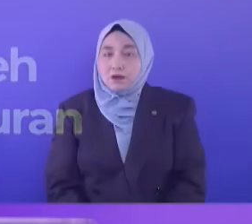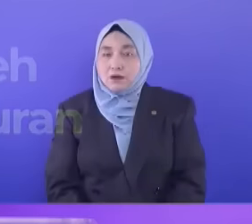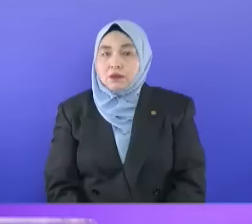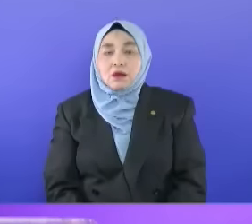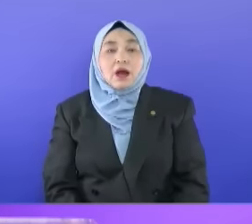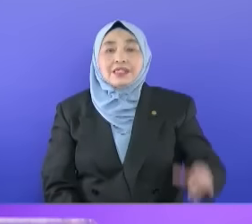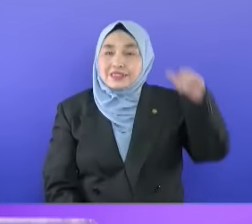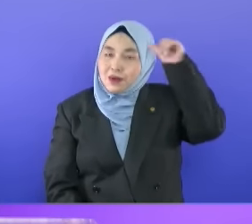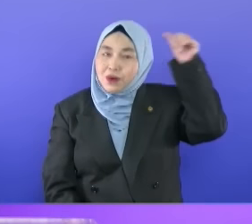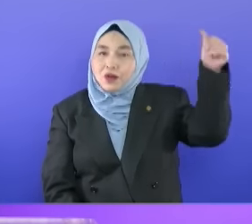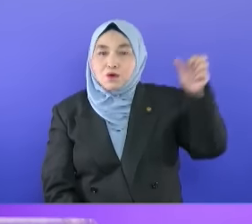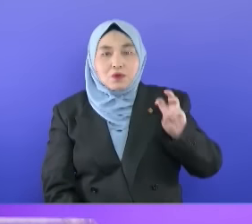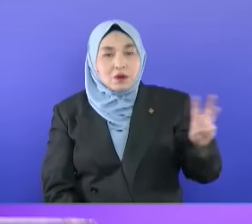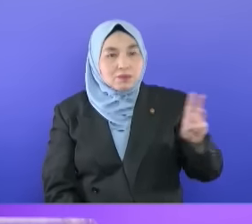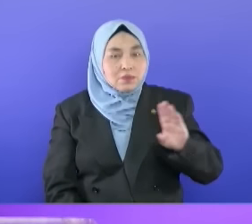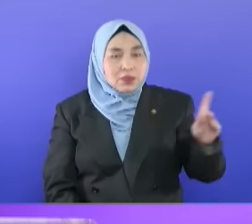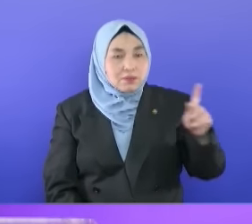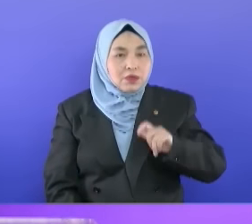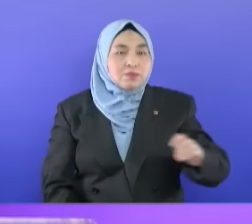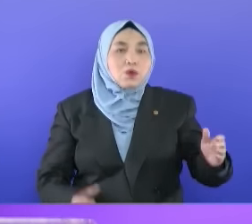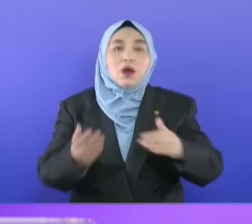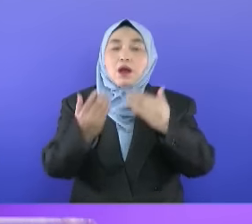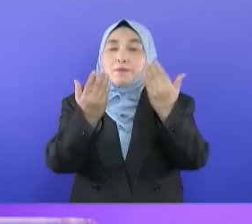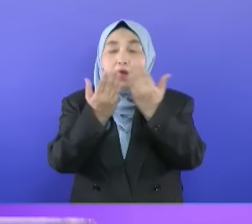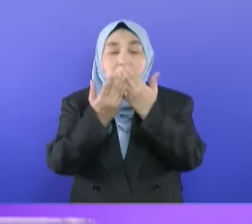Assalamualaikum warahmatullahi wabarakatuh